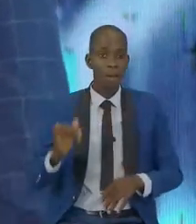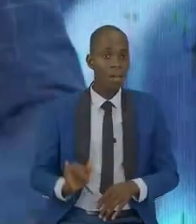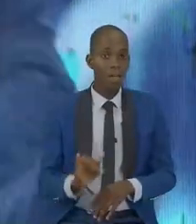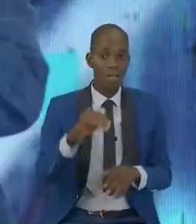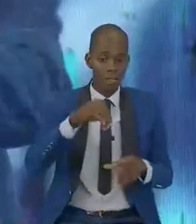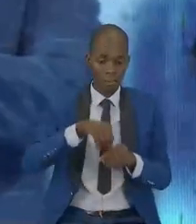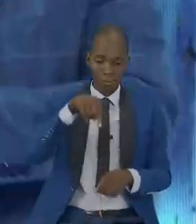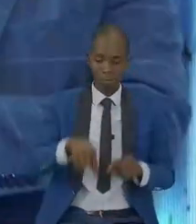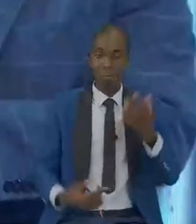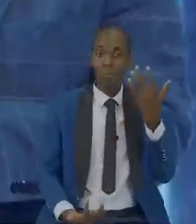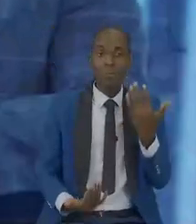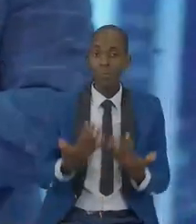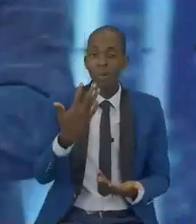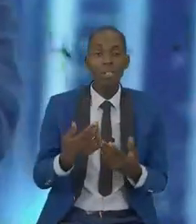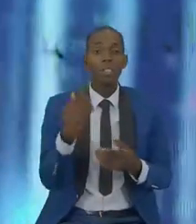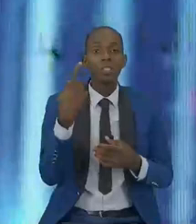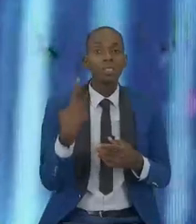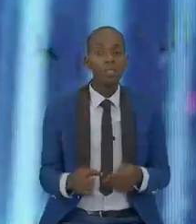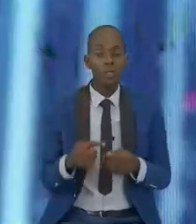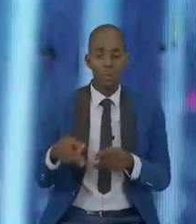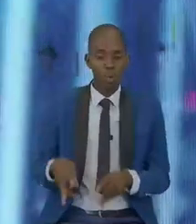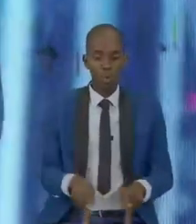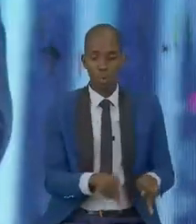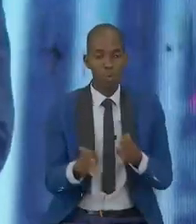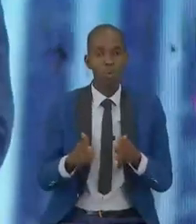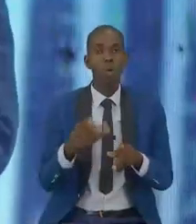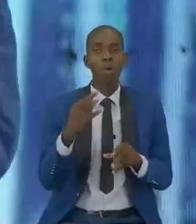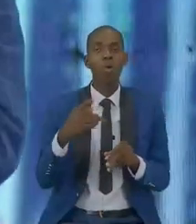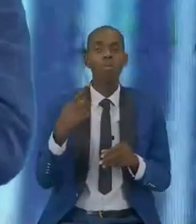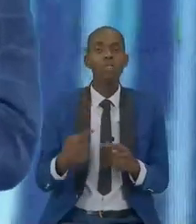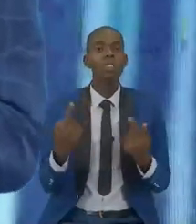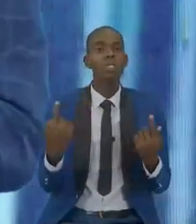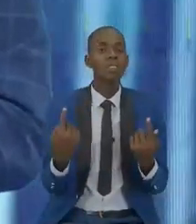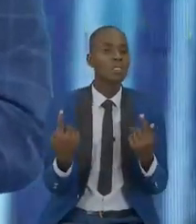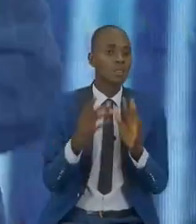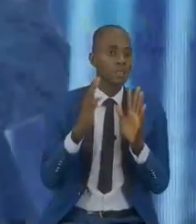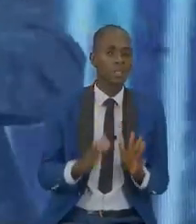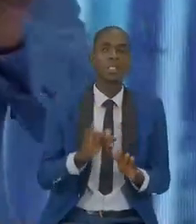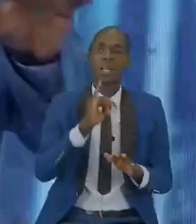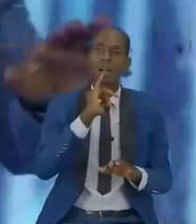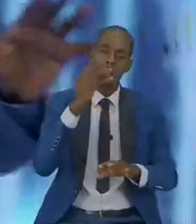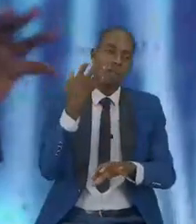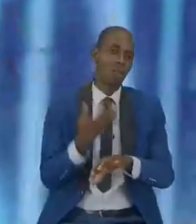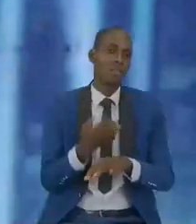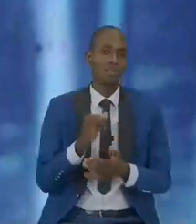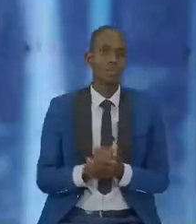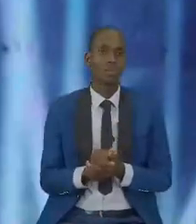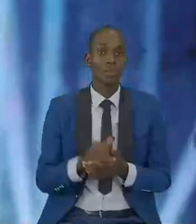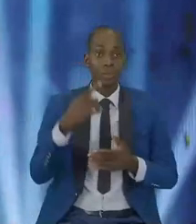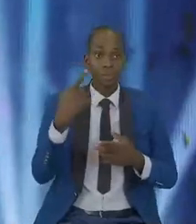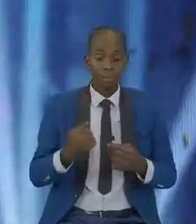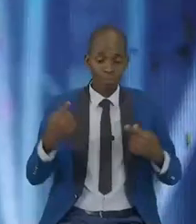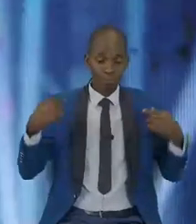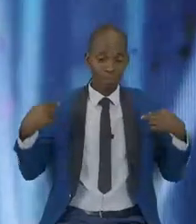la voie du péché conduit au feu éternel en enfer. La voie du